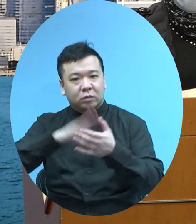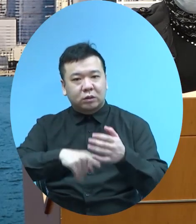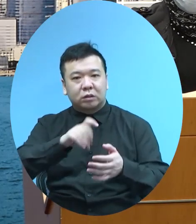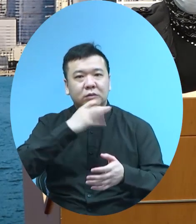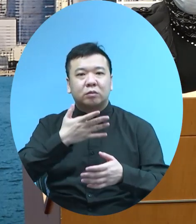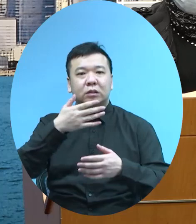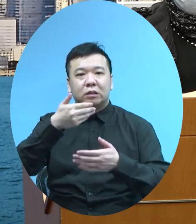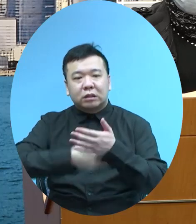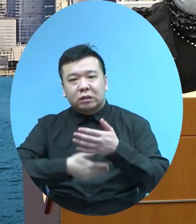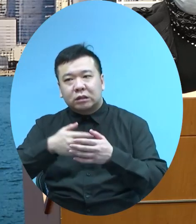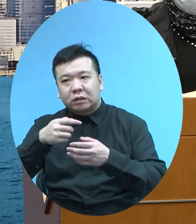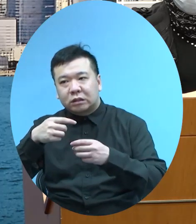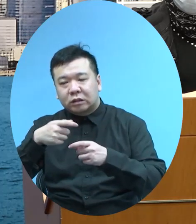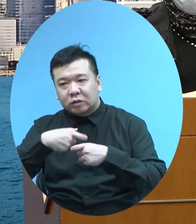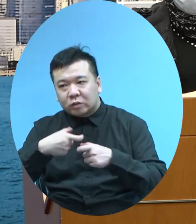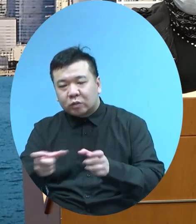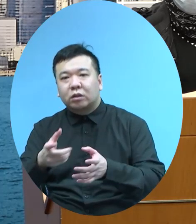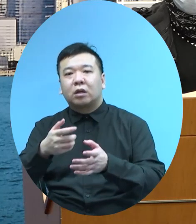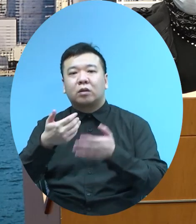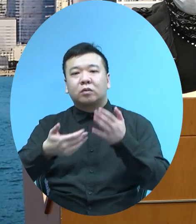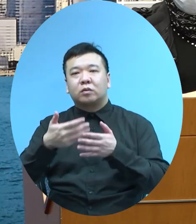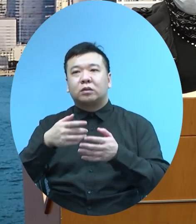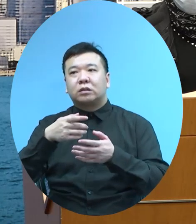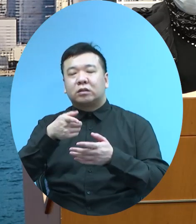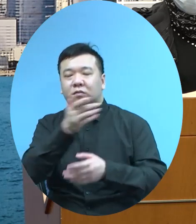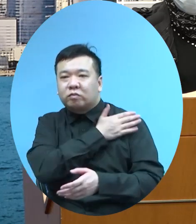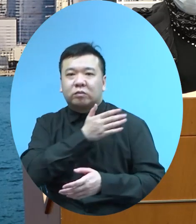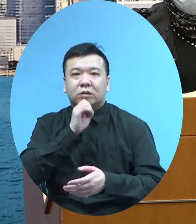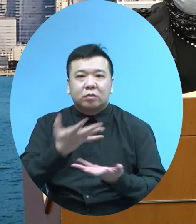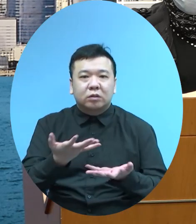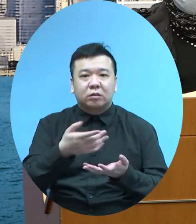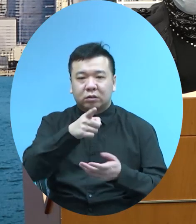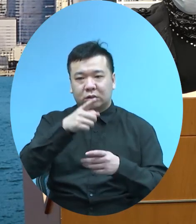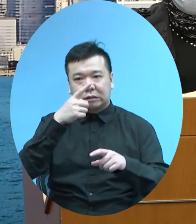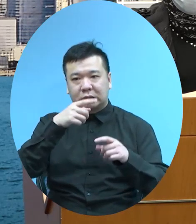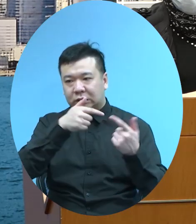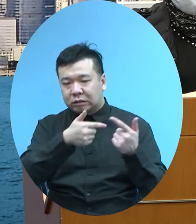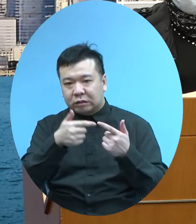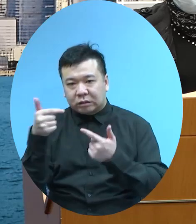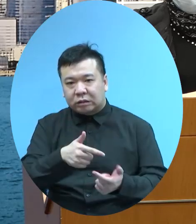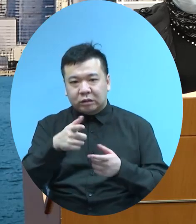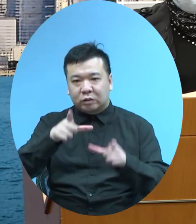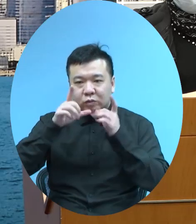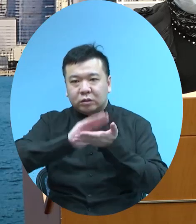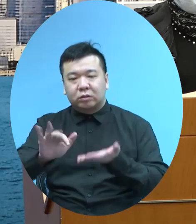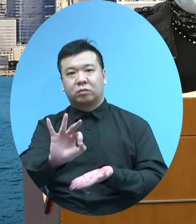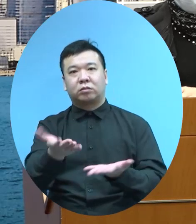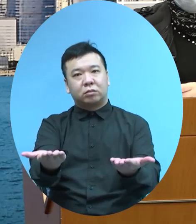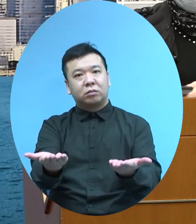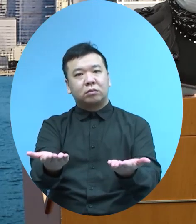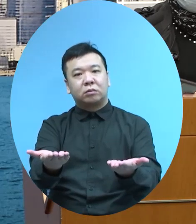有扣假、扣人工呢一啲後果啦？咁你又一直都唔講嗰個講翻嗰個具體嗰個做